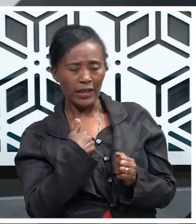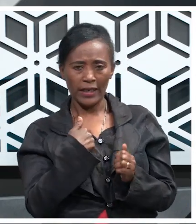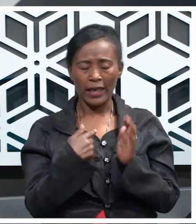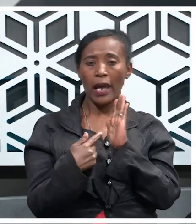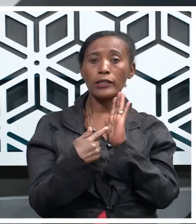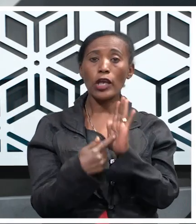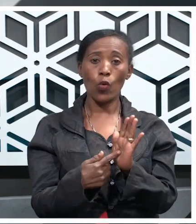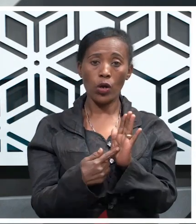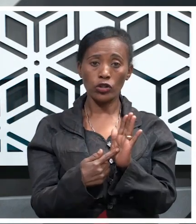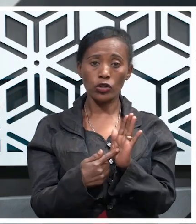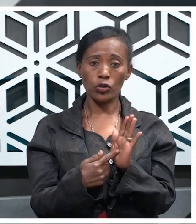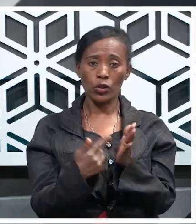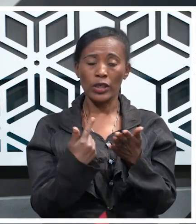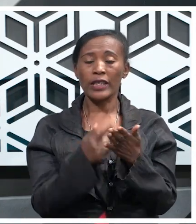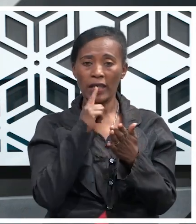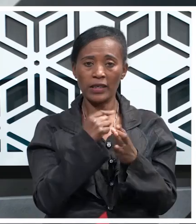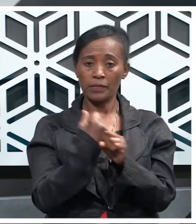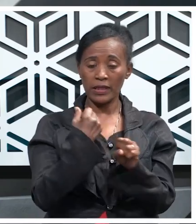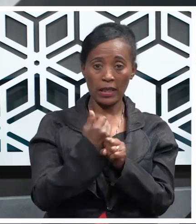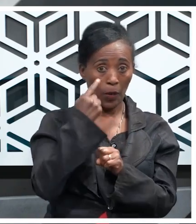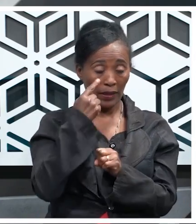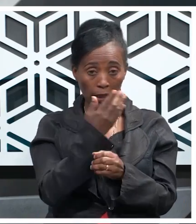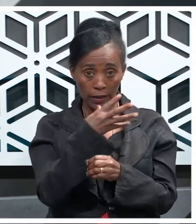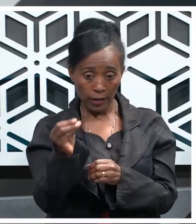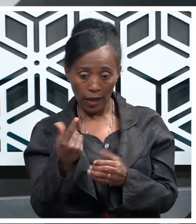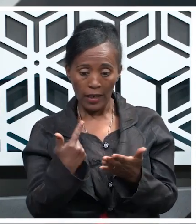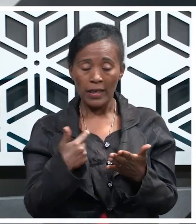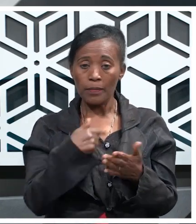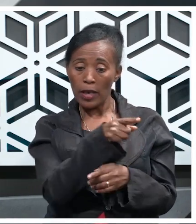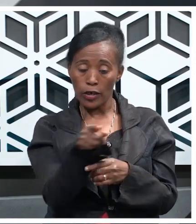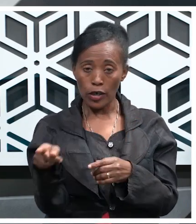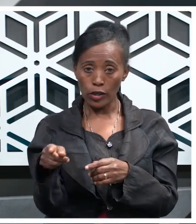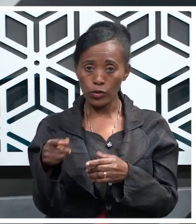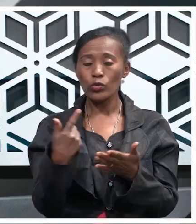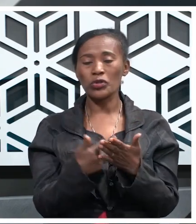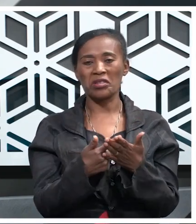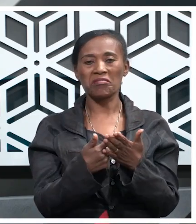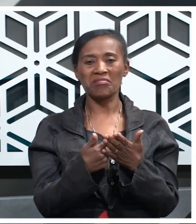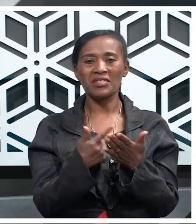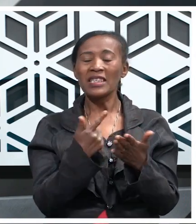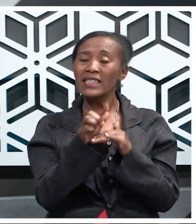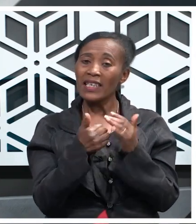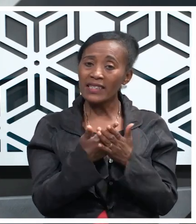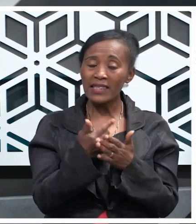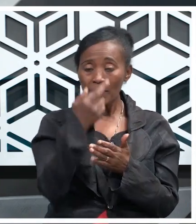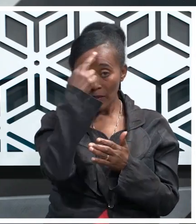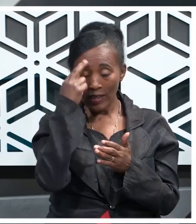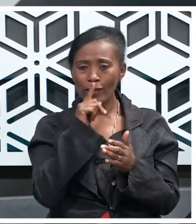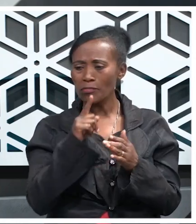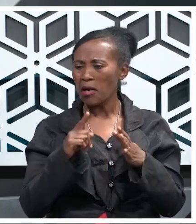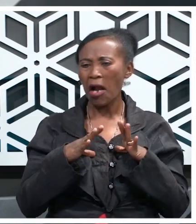ሲያዩኝ የሚያሳዩአቸው የፊታቸው ላይ የሚታይ ነገር አለና እኔ በእነሱ እንትን ተቻል ደረግም